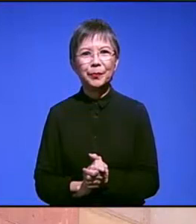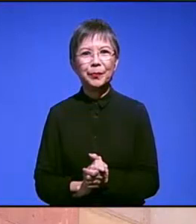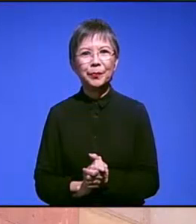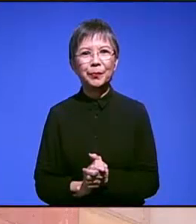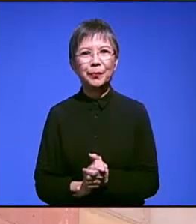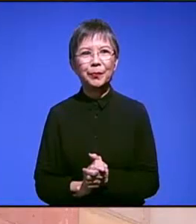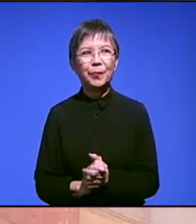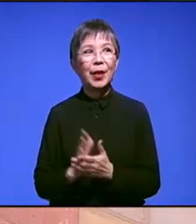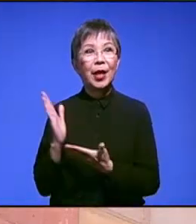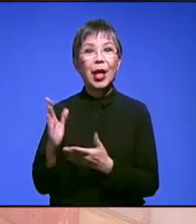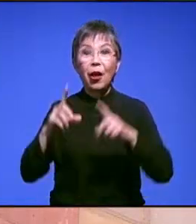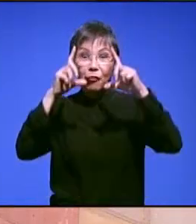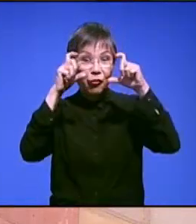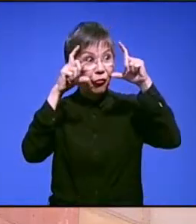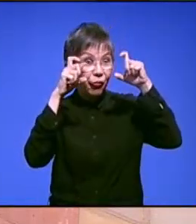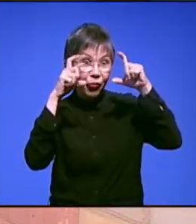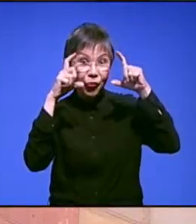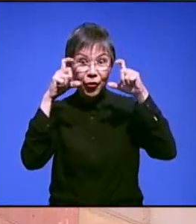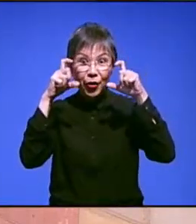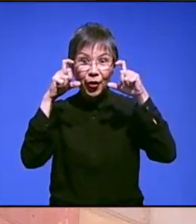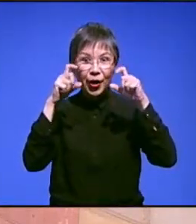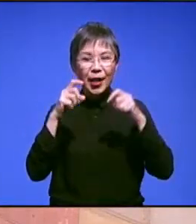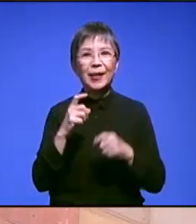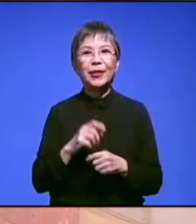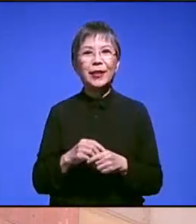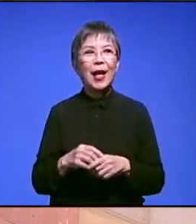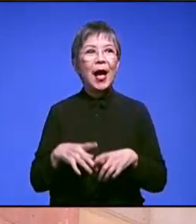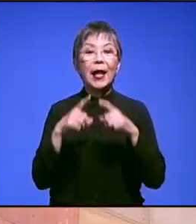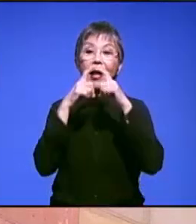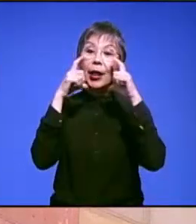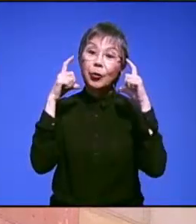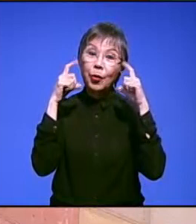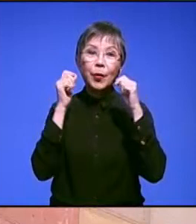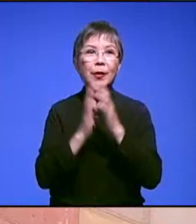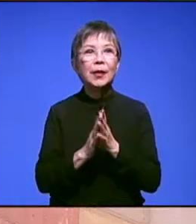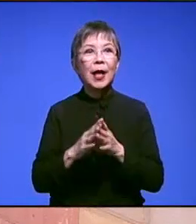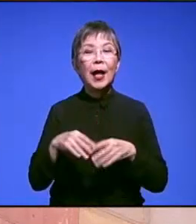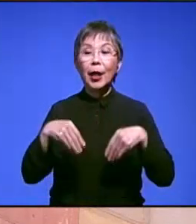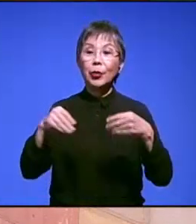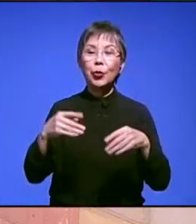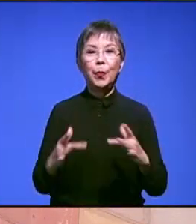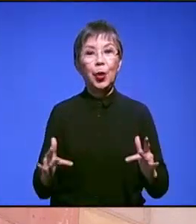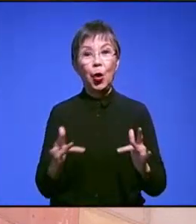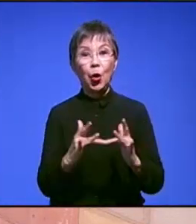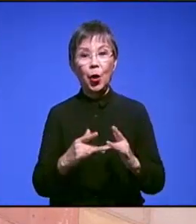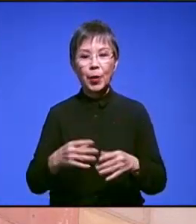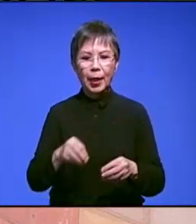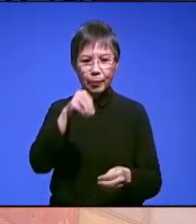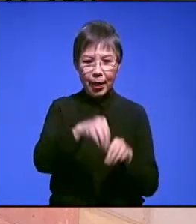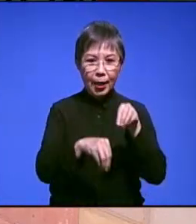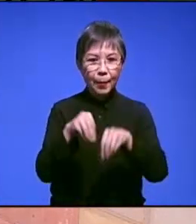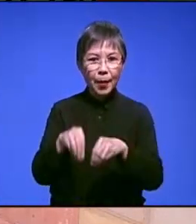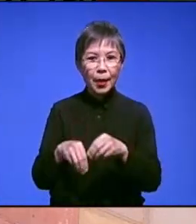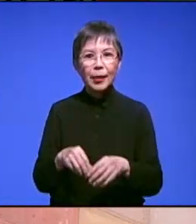Misalnya ada virtual photoshoot, jilbab anti corona, masker pelindung wajah, kemudian jual beli online, bercocok tanam,